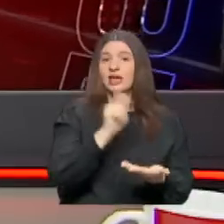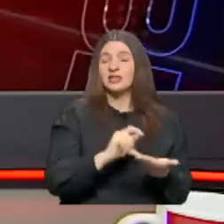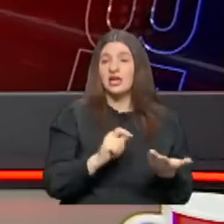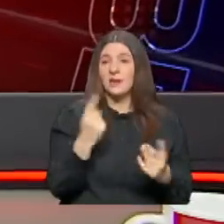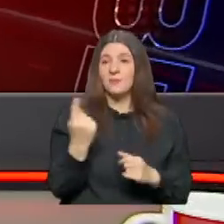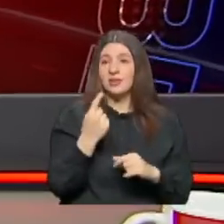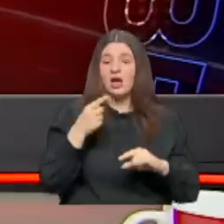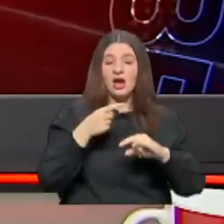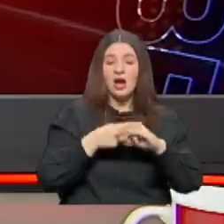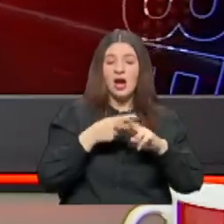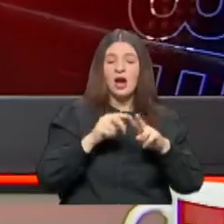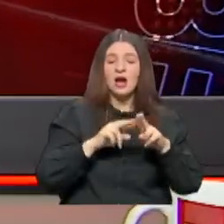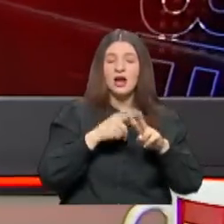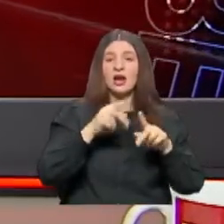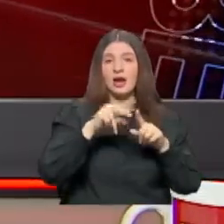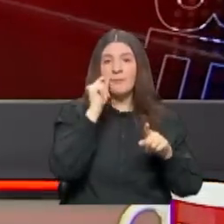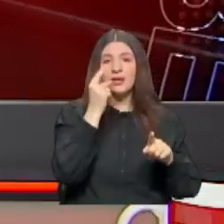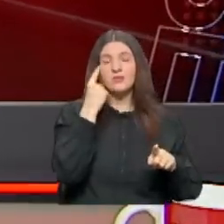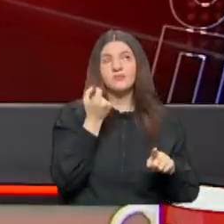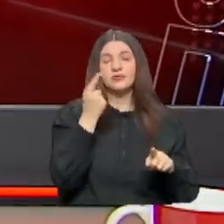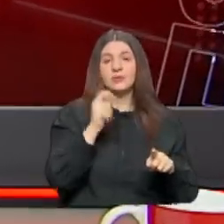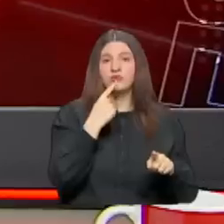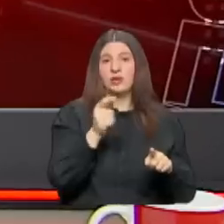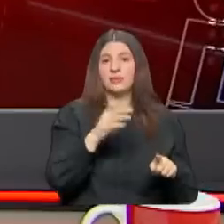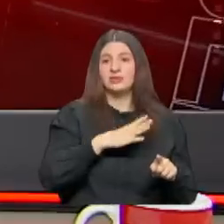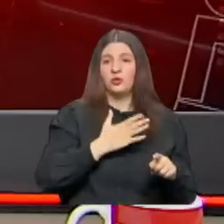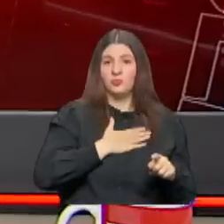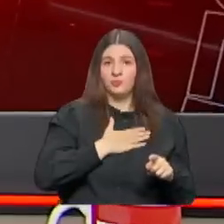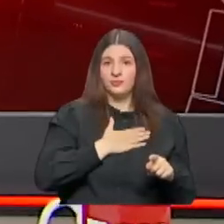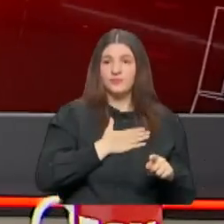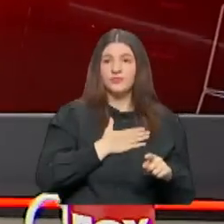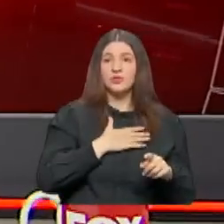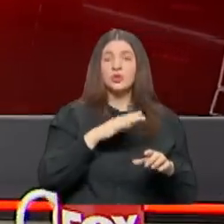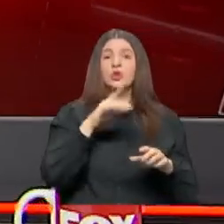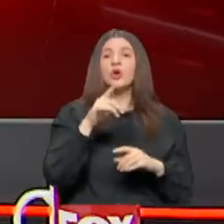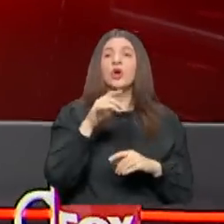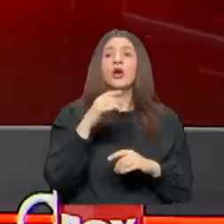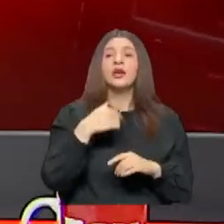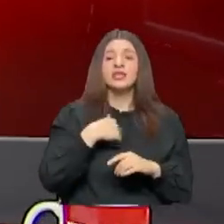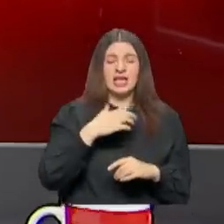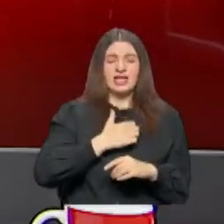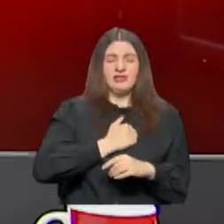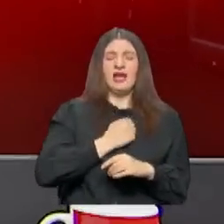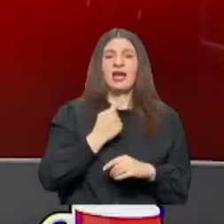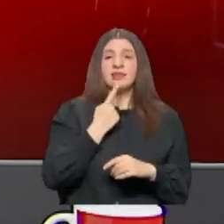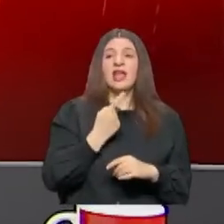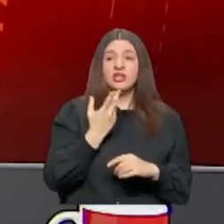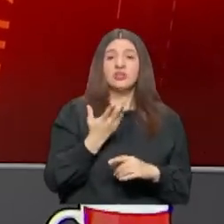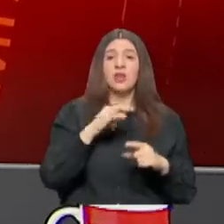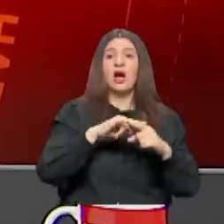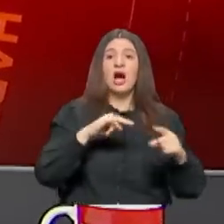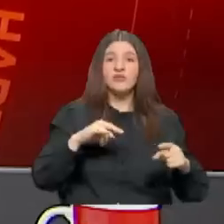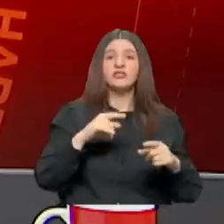biri Hakan Günday'dan yola çıkarak söylemek istiyorum. Tuttukları dilek için bile